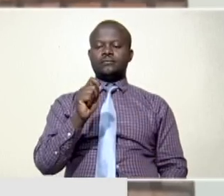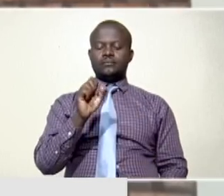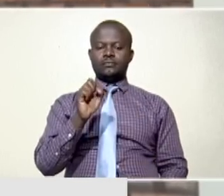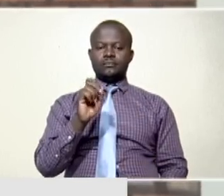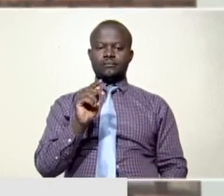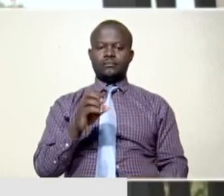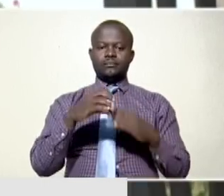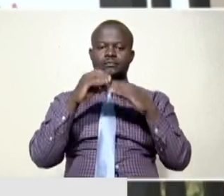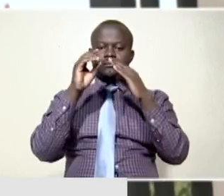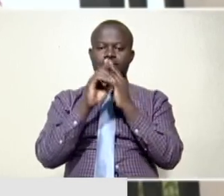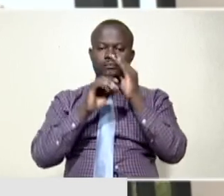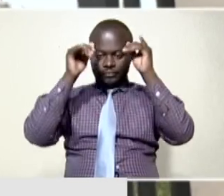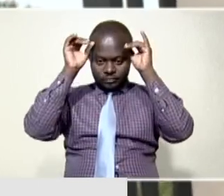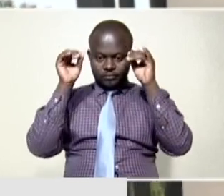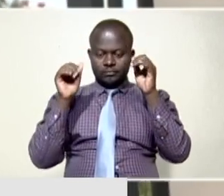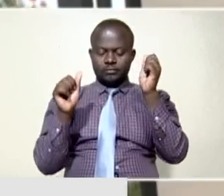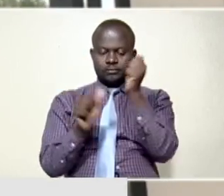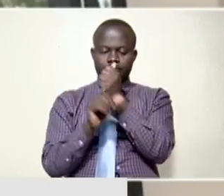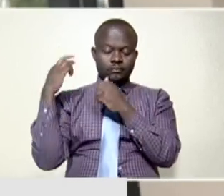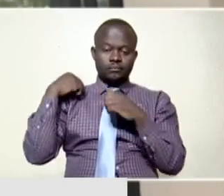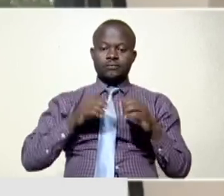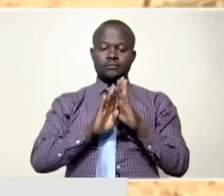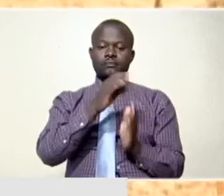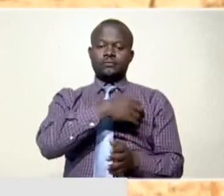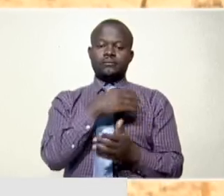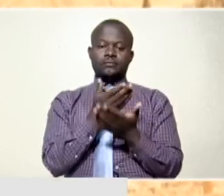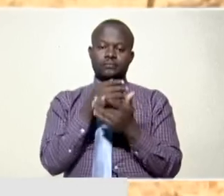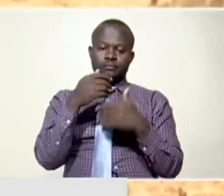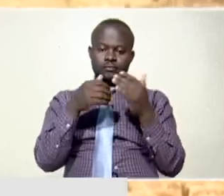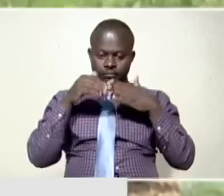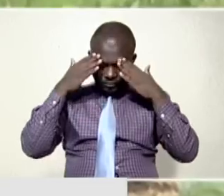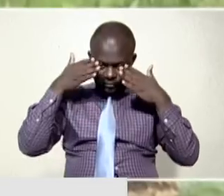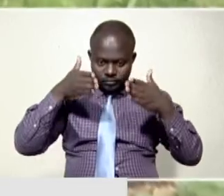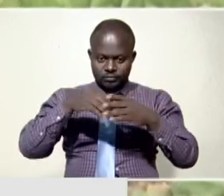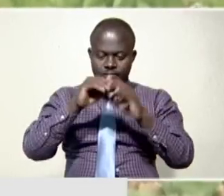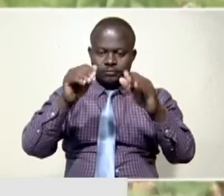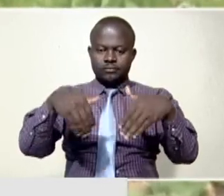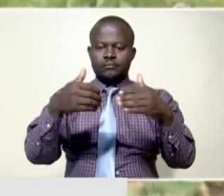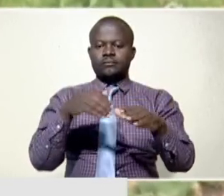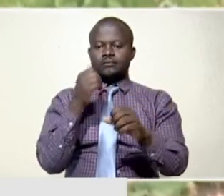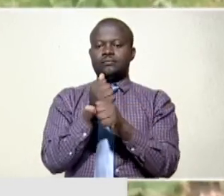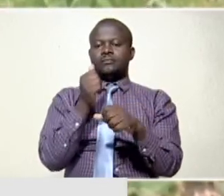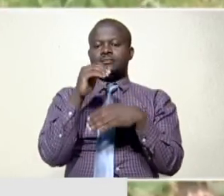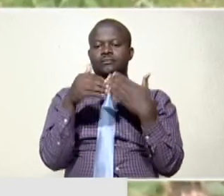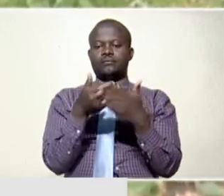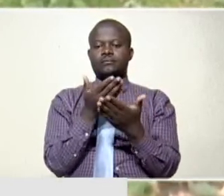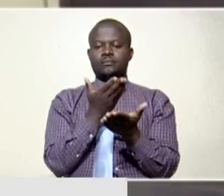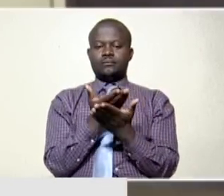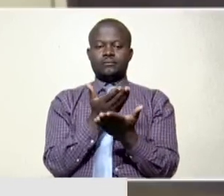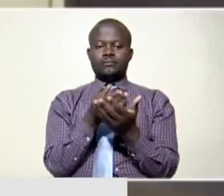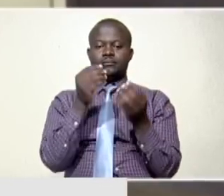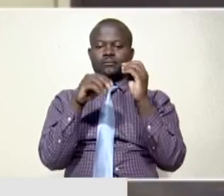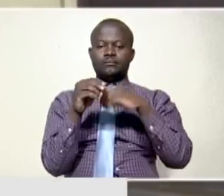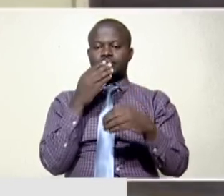w'akarere ka Nyagatare wungirije ushinzwe iterambere ry'ubukungu, asaba abahinzi gukomeza gushyira imbaraga mu buhinzi no gukora ibisabwa byose batanga